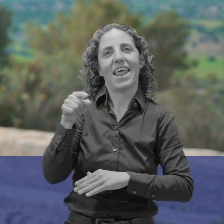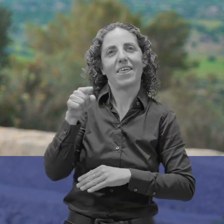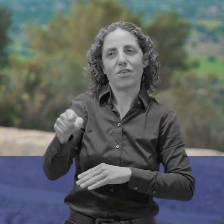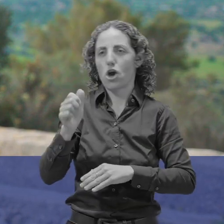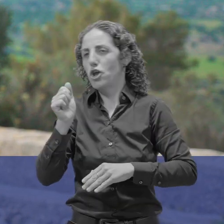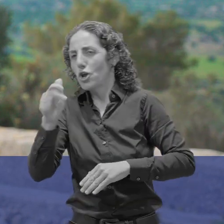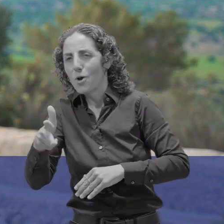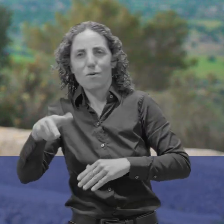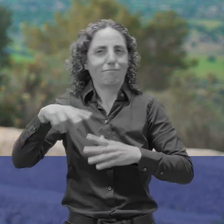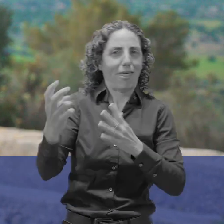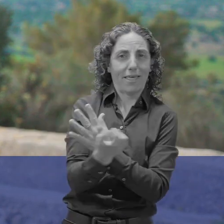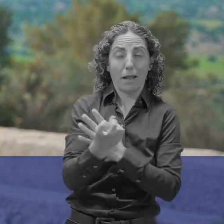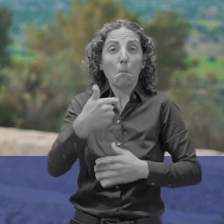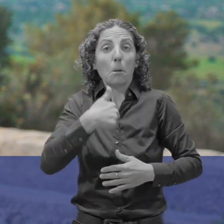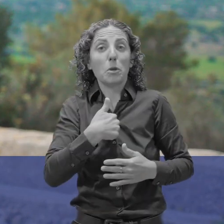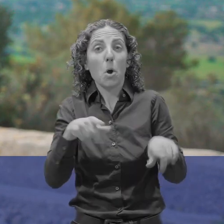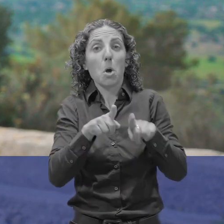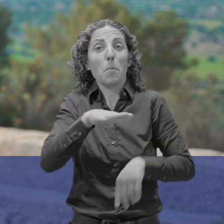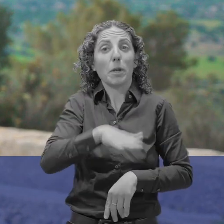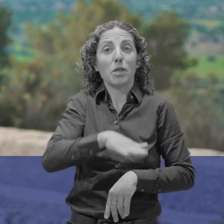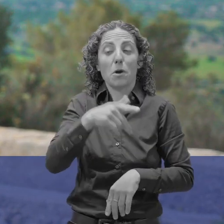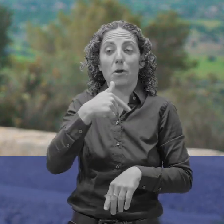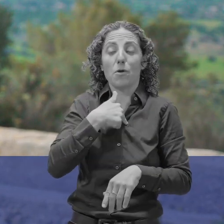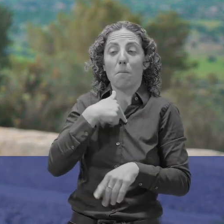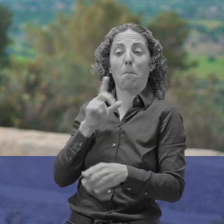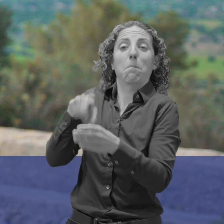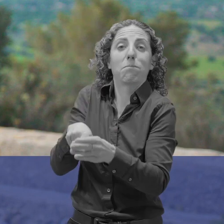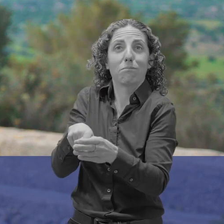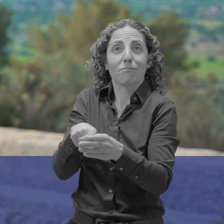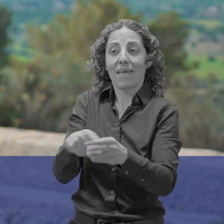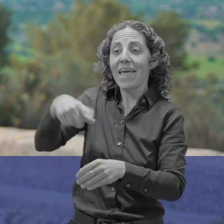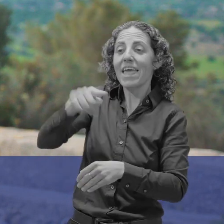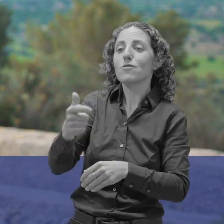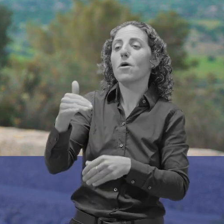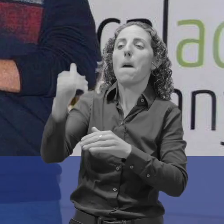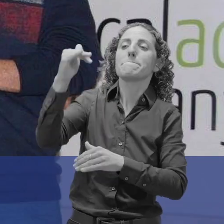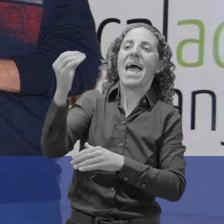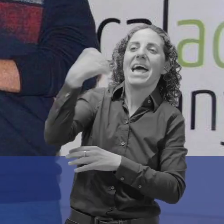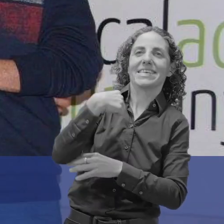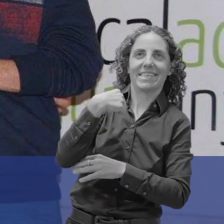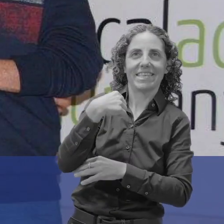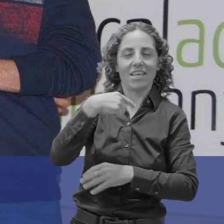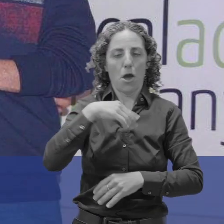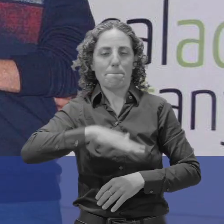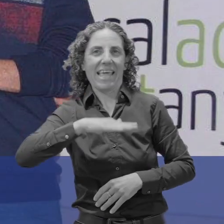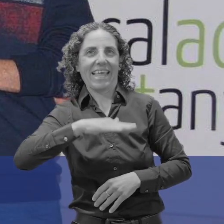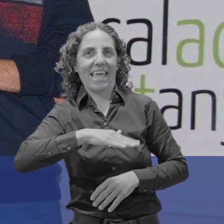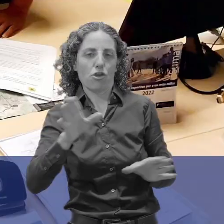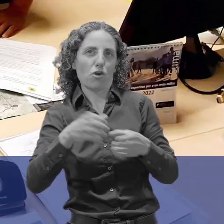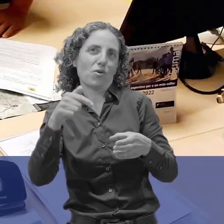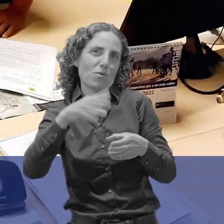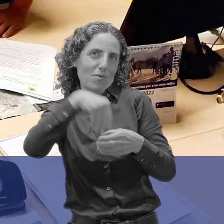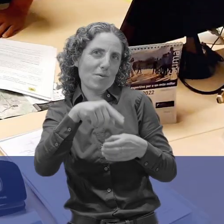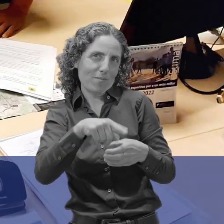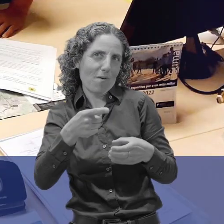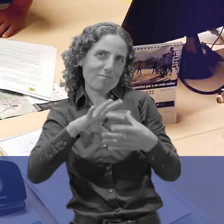de la federació, del club i tot això, i jo, com a nen, me vaig afegir amb ells. Ells eren un poc més grans, jo era el